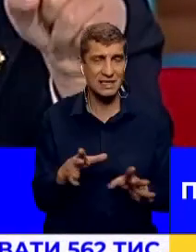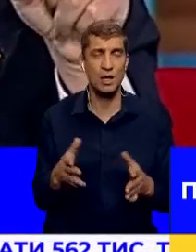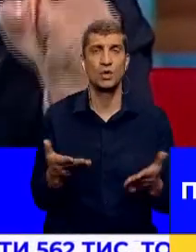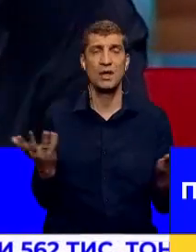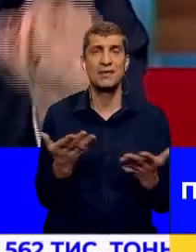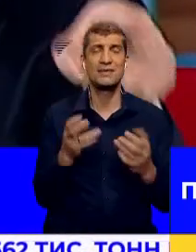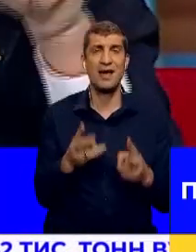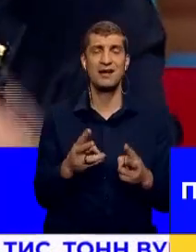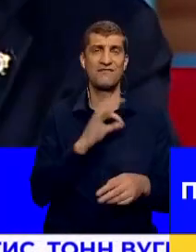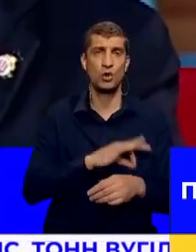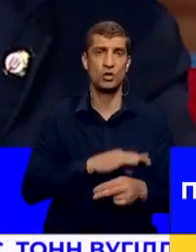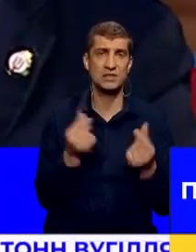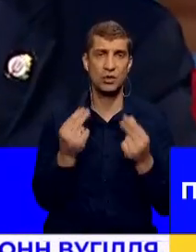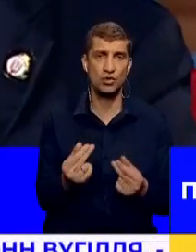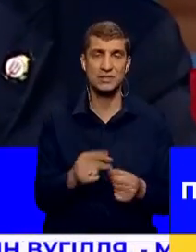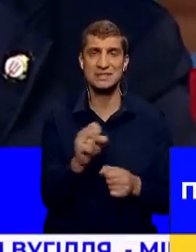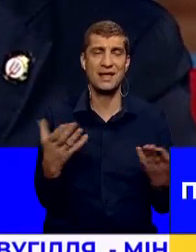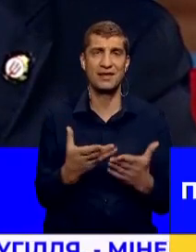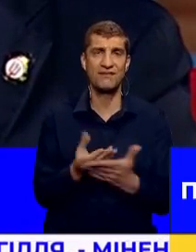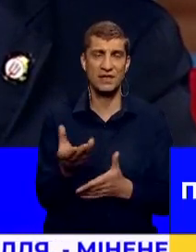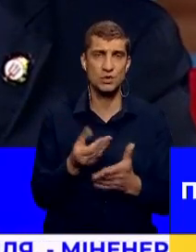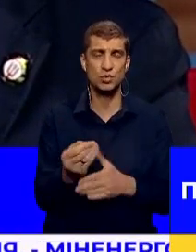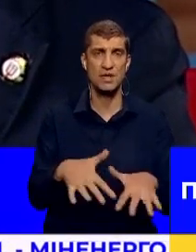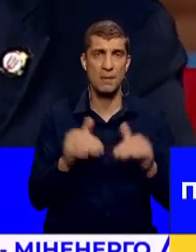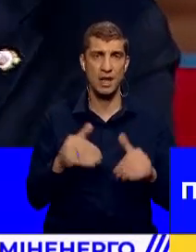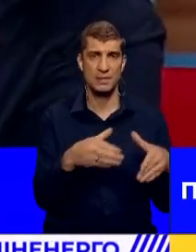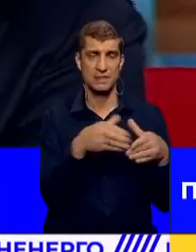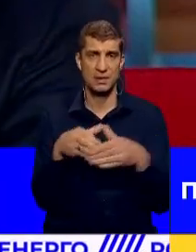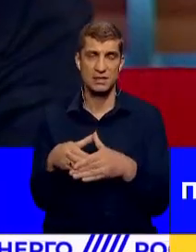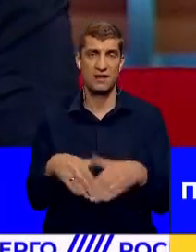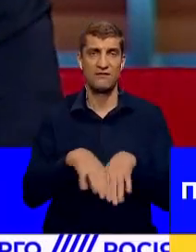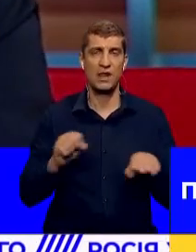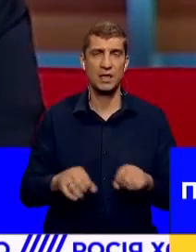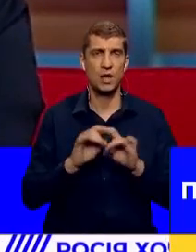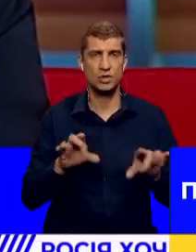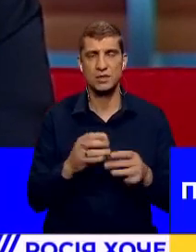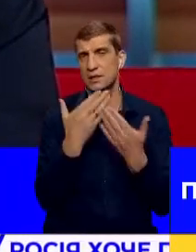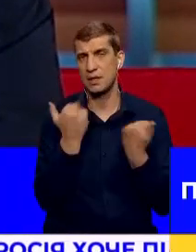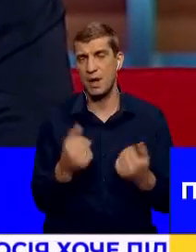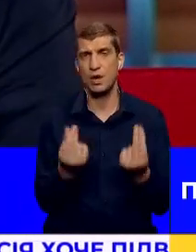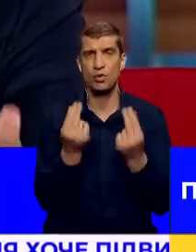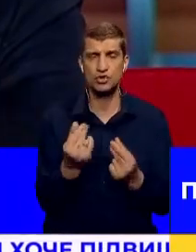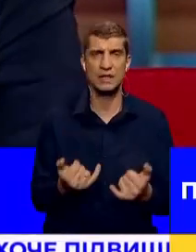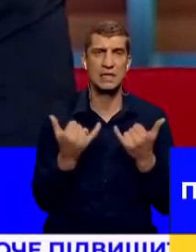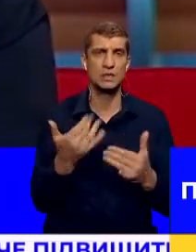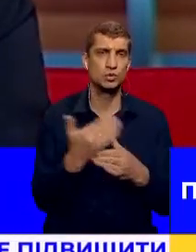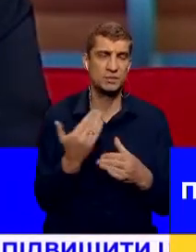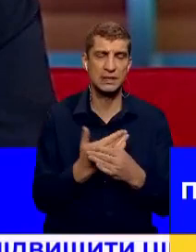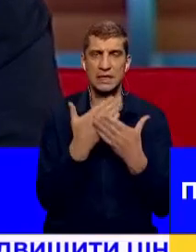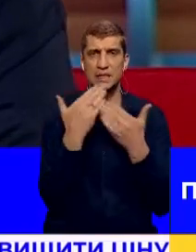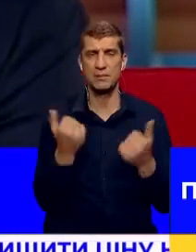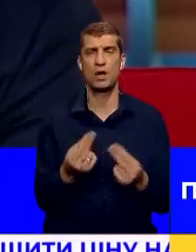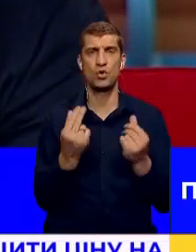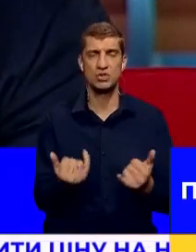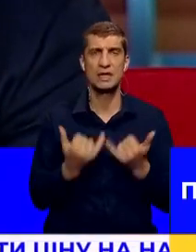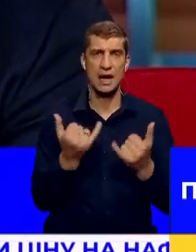як використані кошти, за які фінансуються парламентські партії? Влада розказує, немає коштів на субсидії, немає